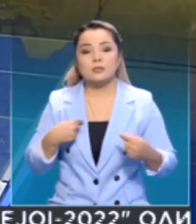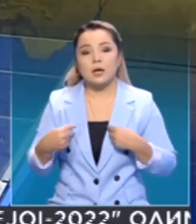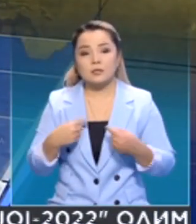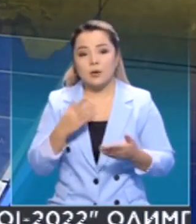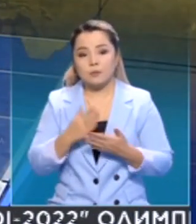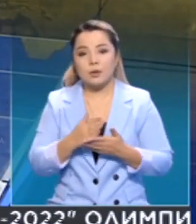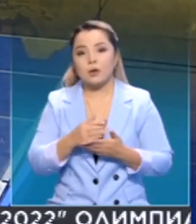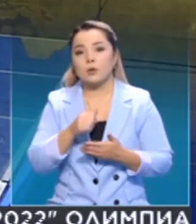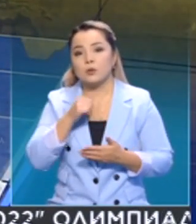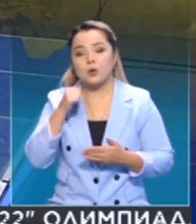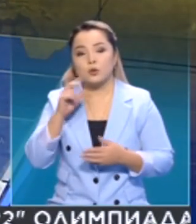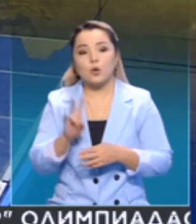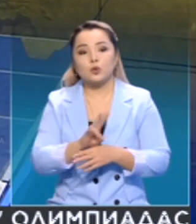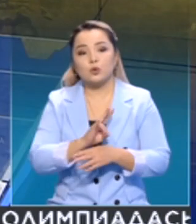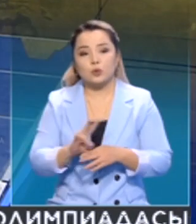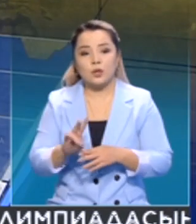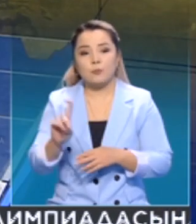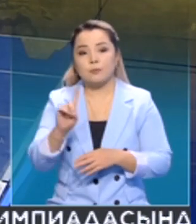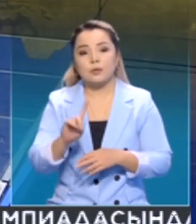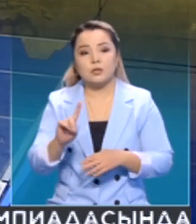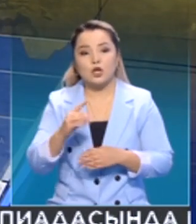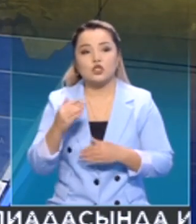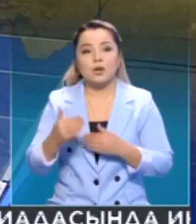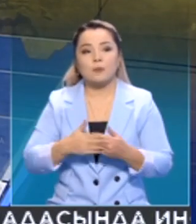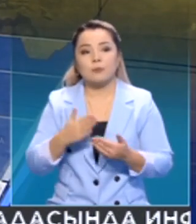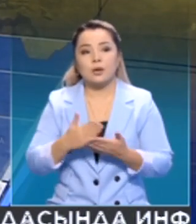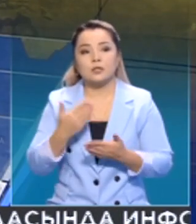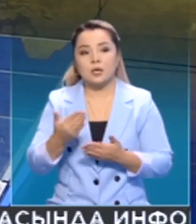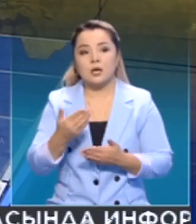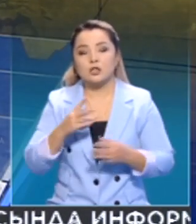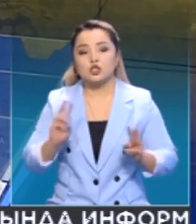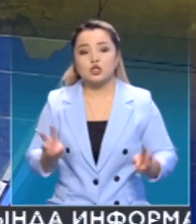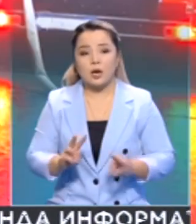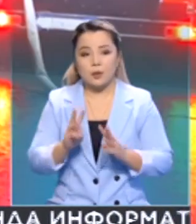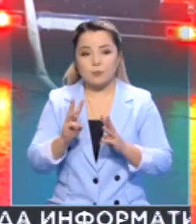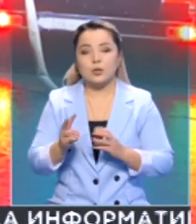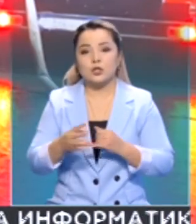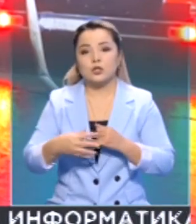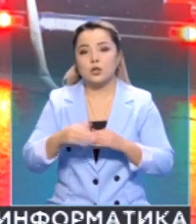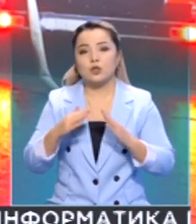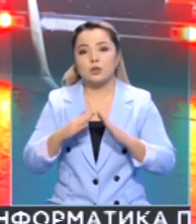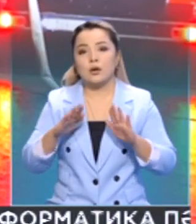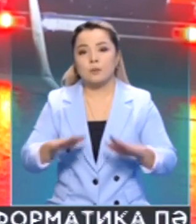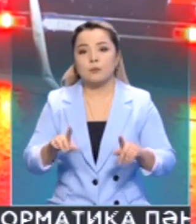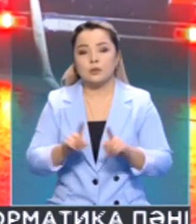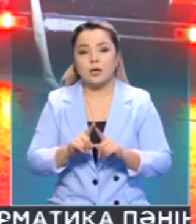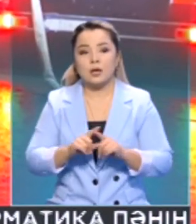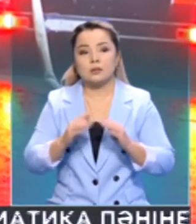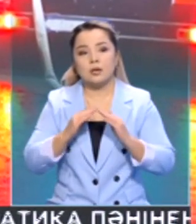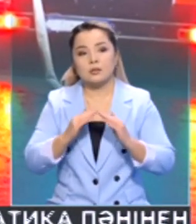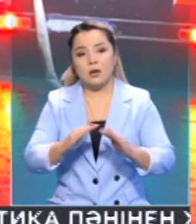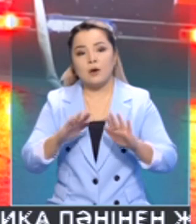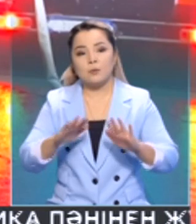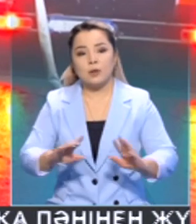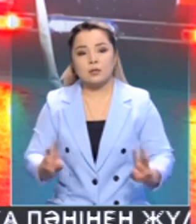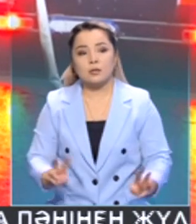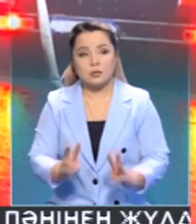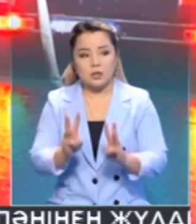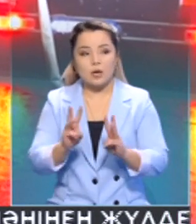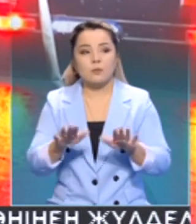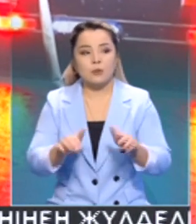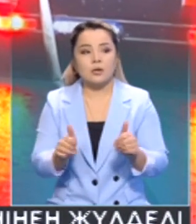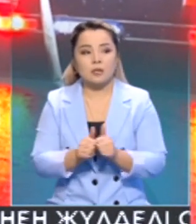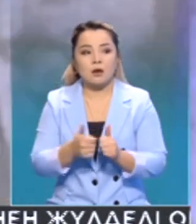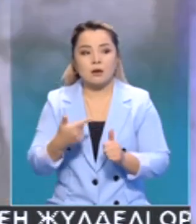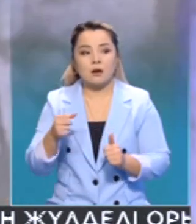Оқиға өткен түні сағат 1-лер шамасында болған. Қызыл жалын алдымен жер үйлердің біріне тиесілі сарайды шарпыған. Одан соң жапсарлас